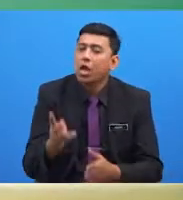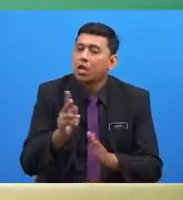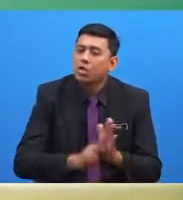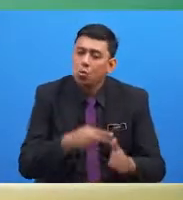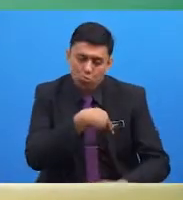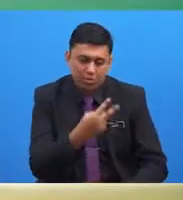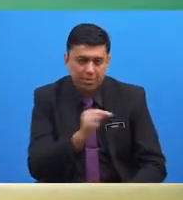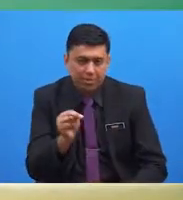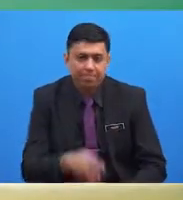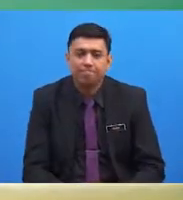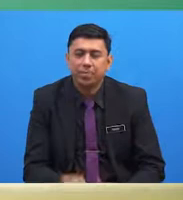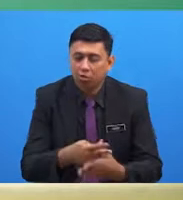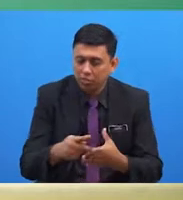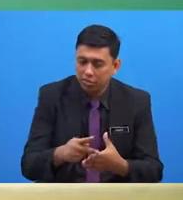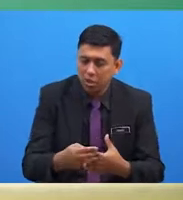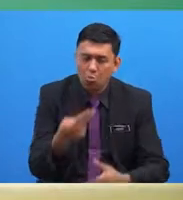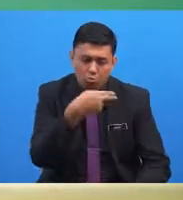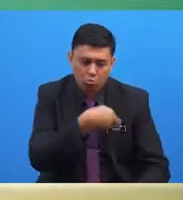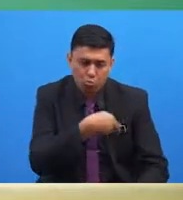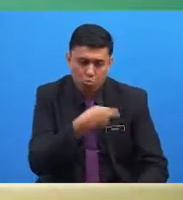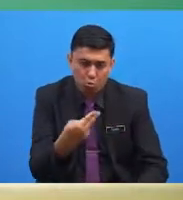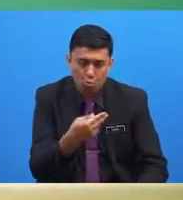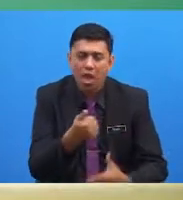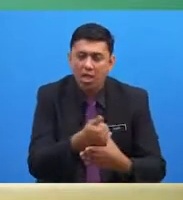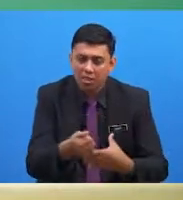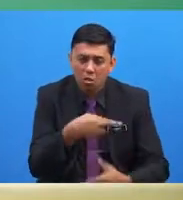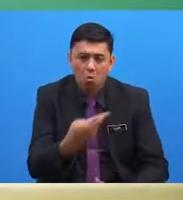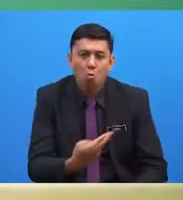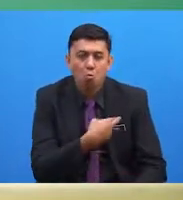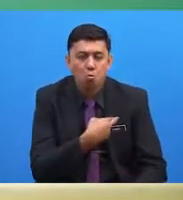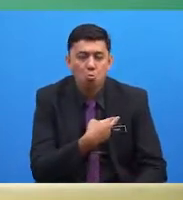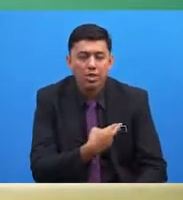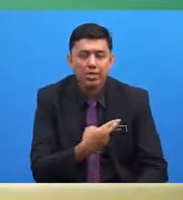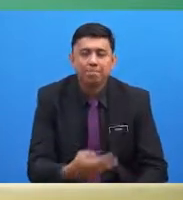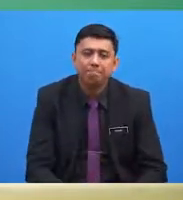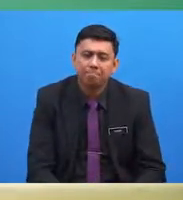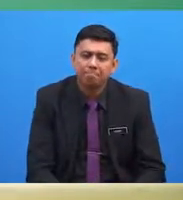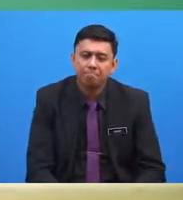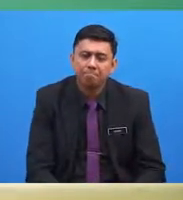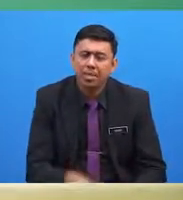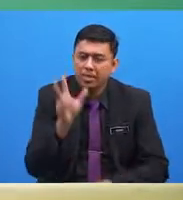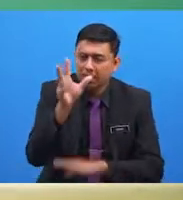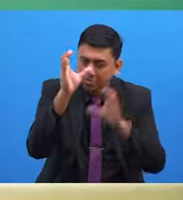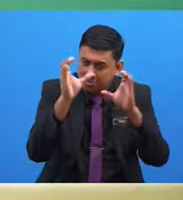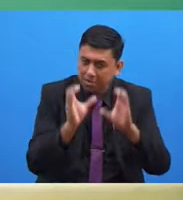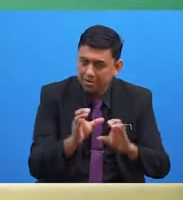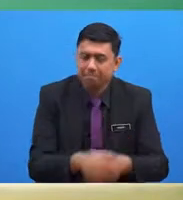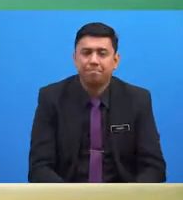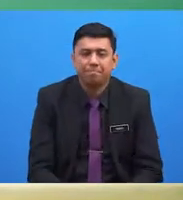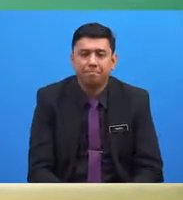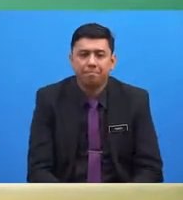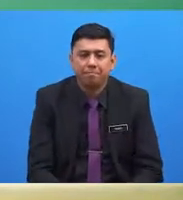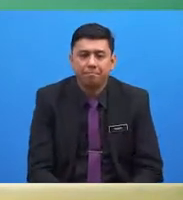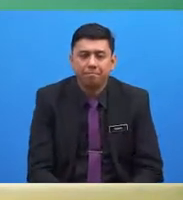atau kongsi rugi dapat dilakukan dengan tiga cara, iaitu berdasarkan yang pertama,